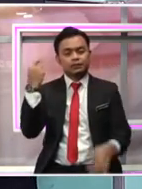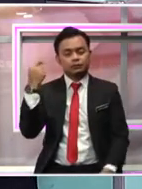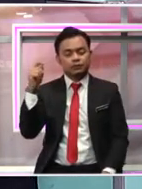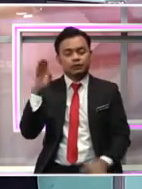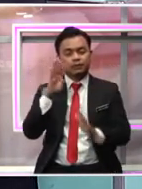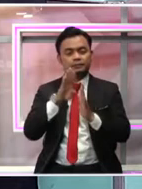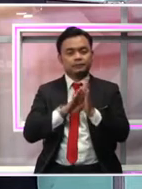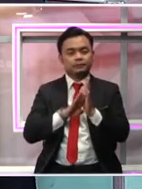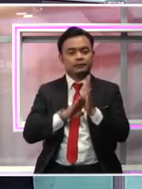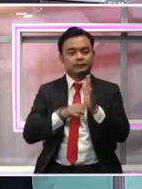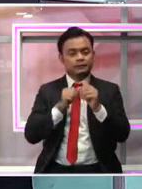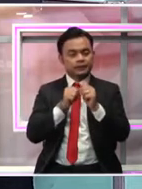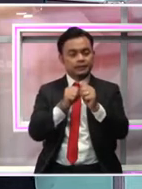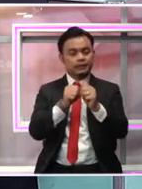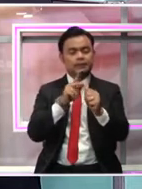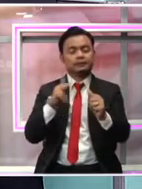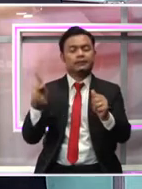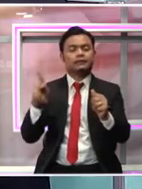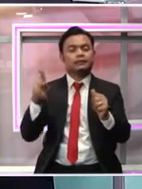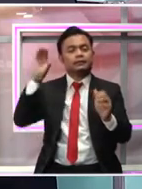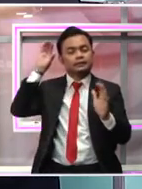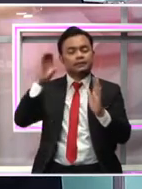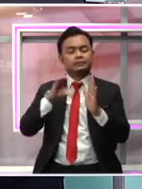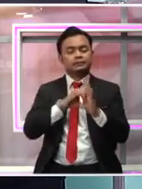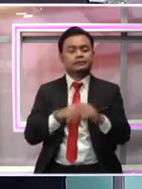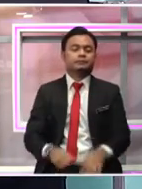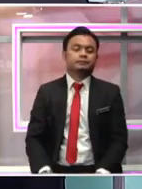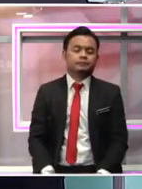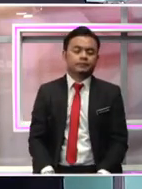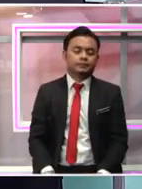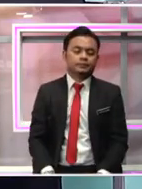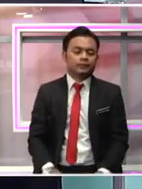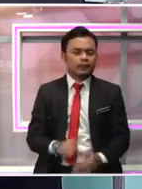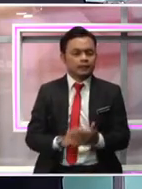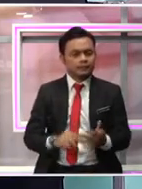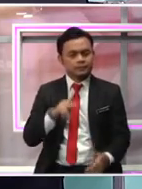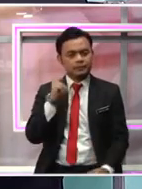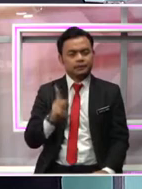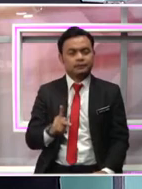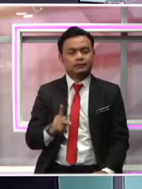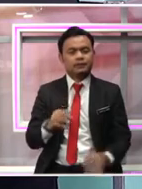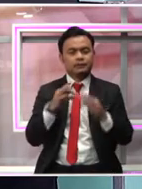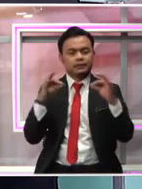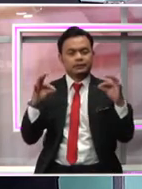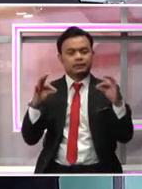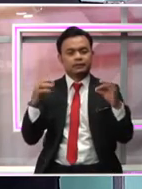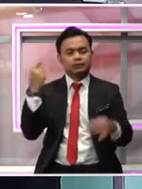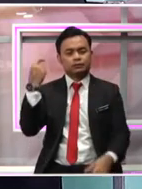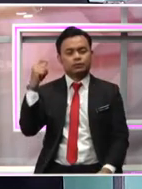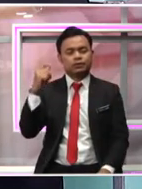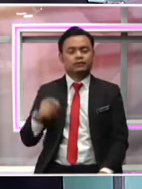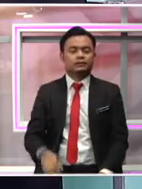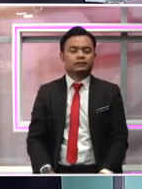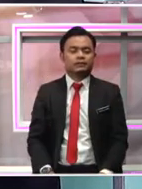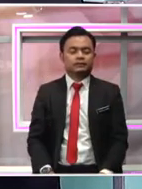Terangkan sedikit bisa nengok Mekkah yang jika tekan dengan ayat tunggal tadi setelah membaca ayat tunggal hal ini